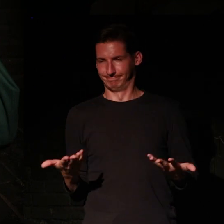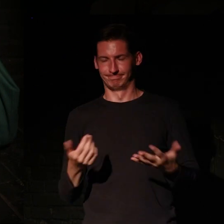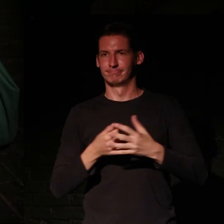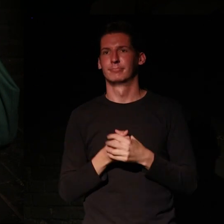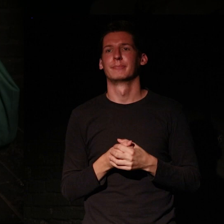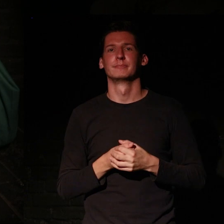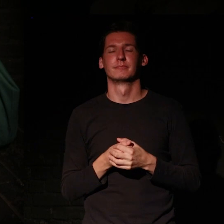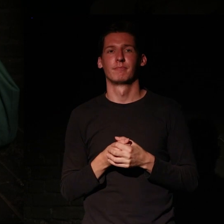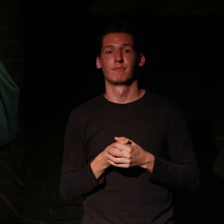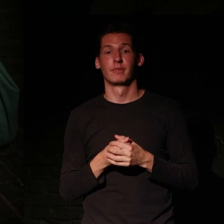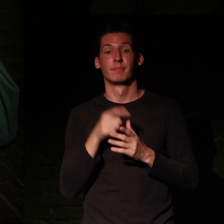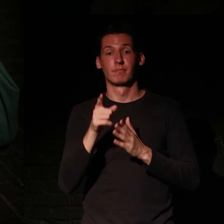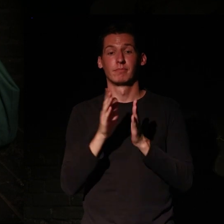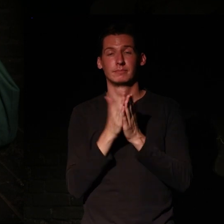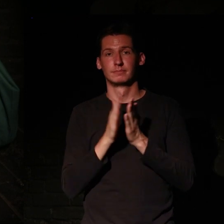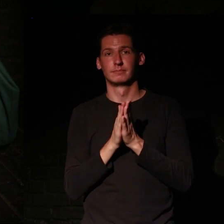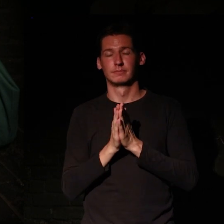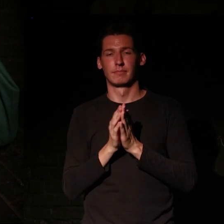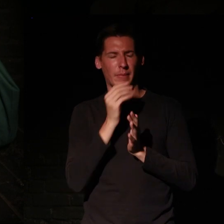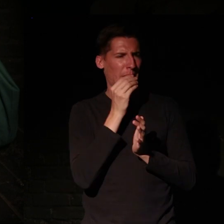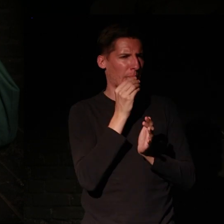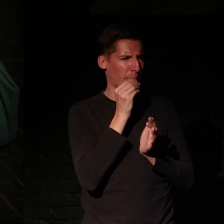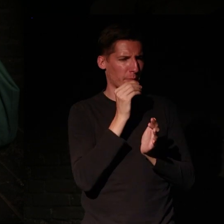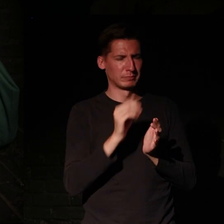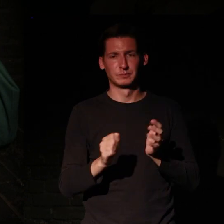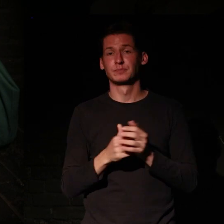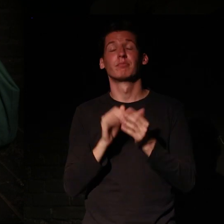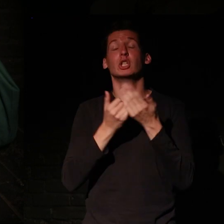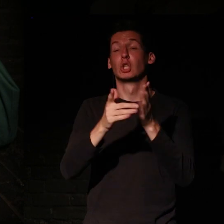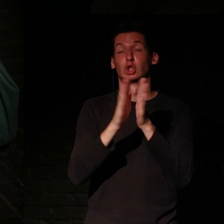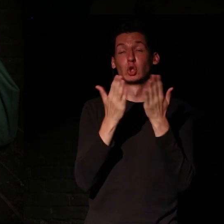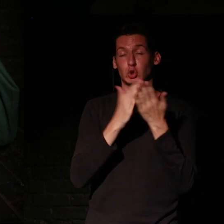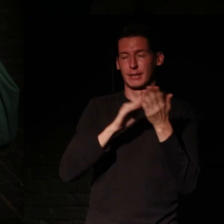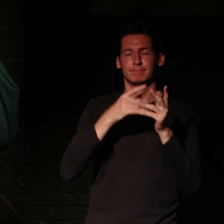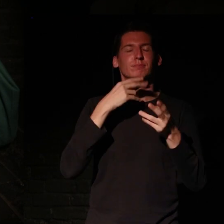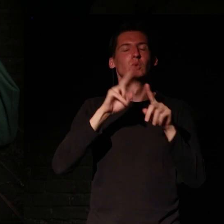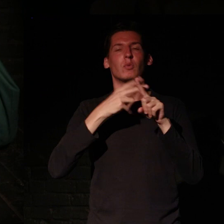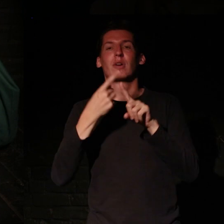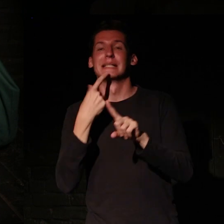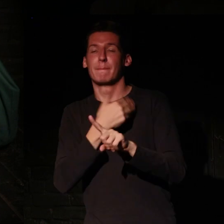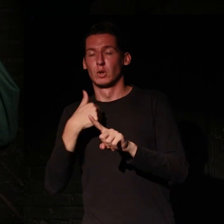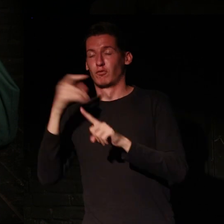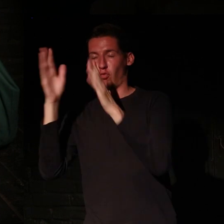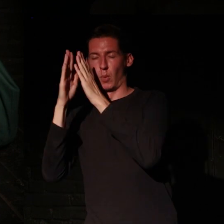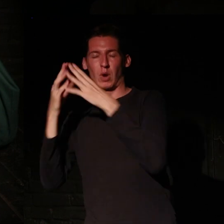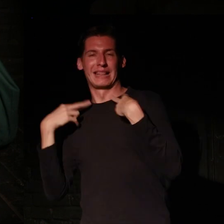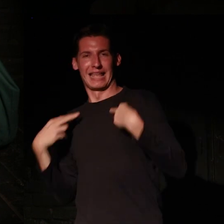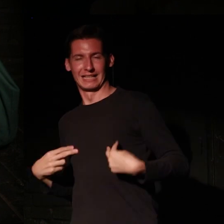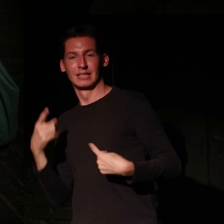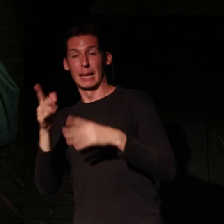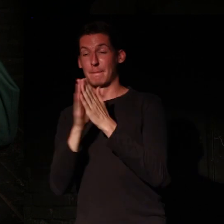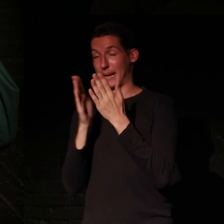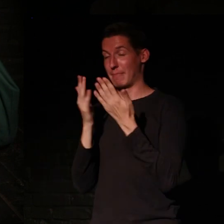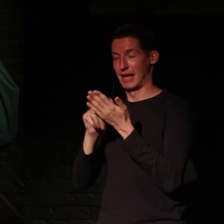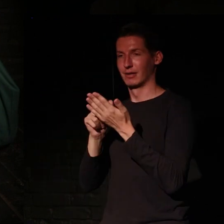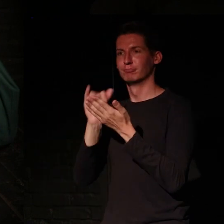Dobrze, a ta książka już z napisem Biblia, nawet po polsku, w tym katolickim i luterańskim domu? Zapomniałam o tym.